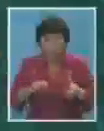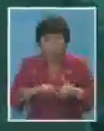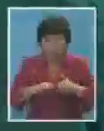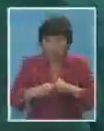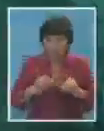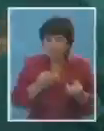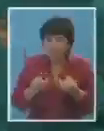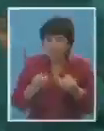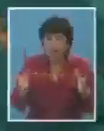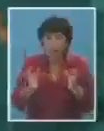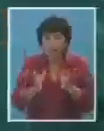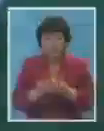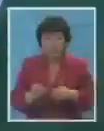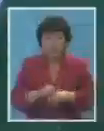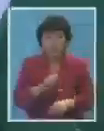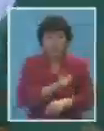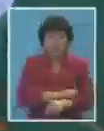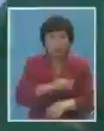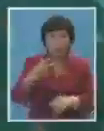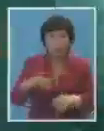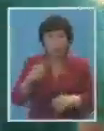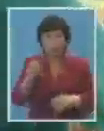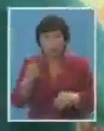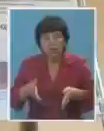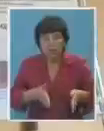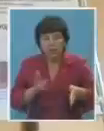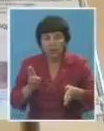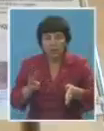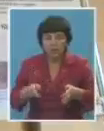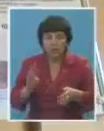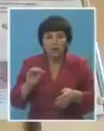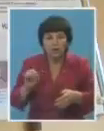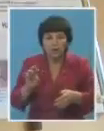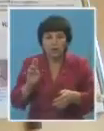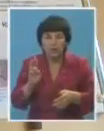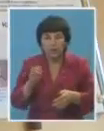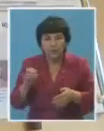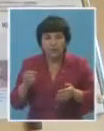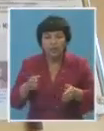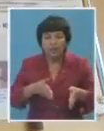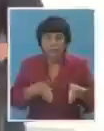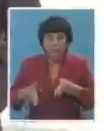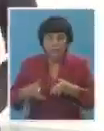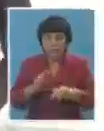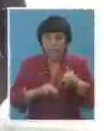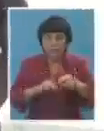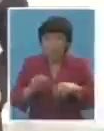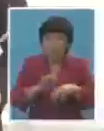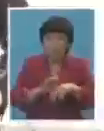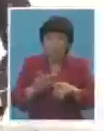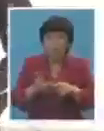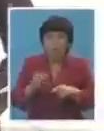зер салды. Қазір ауданда жалпы ұзындығы 12 шақырымды құрайтын үлкен шаған, Переметный, Вечный тас жолының құрылысы жүргізілуде.